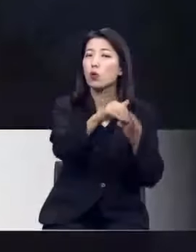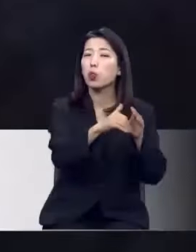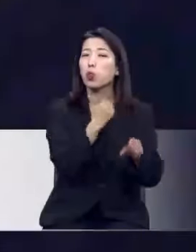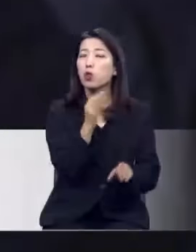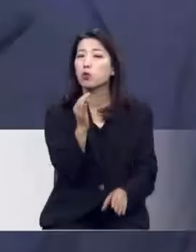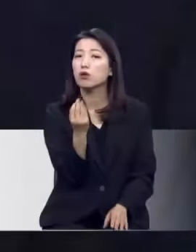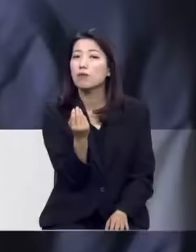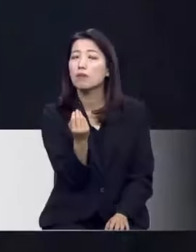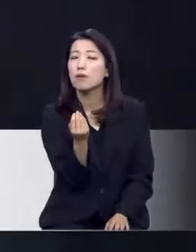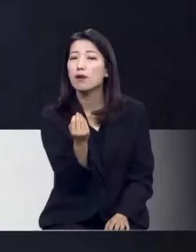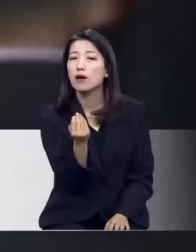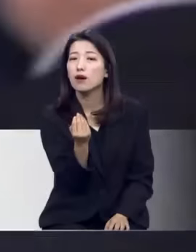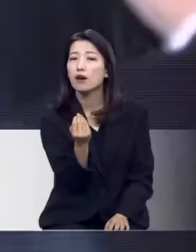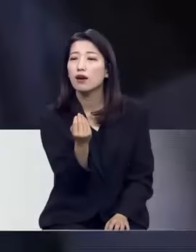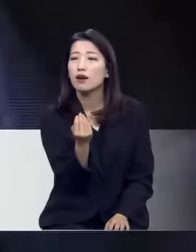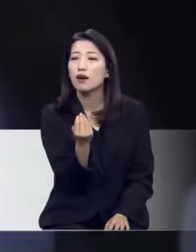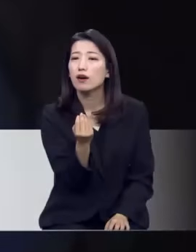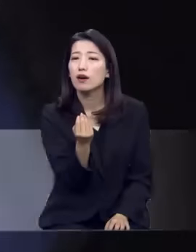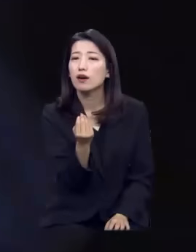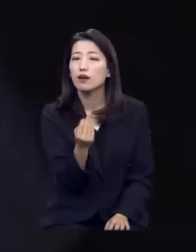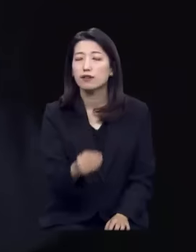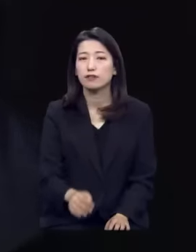정도 받으셨나요